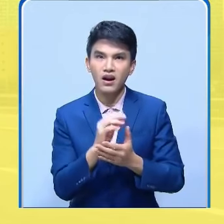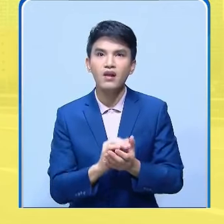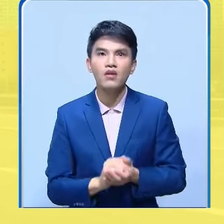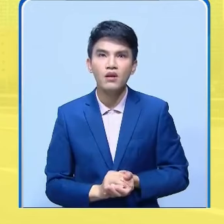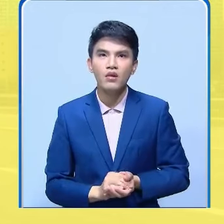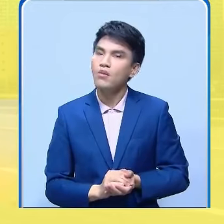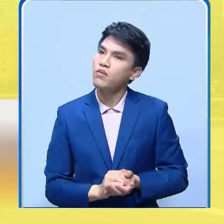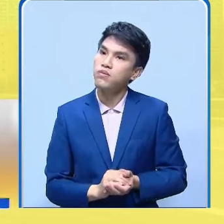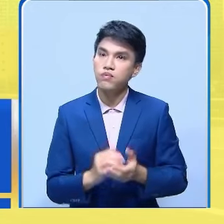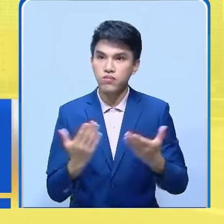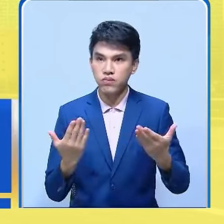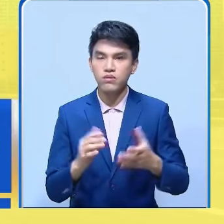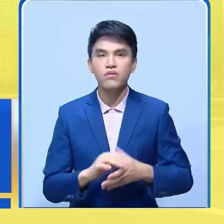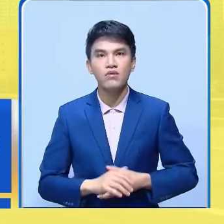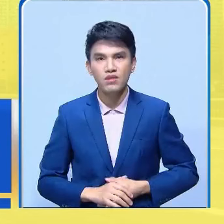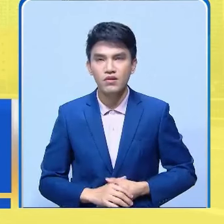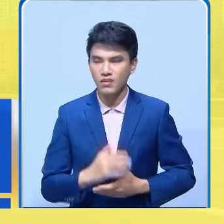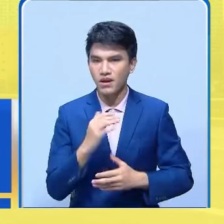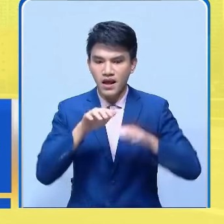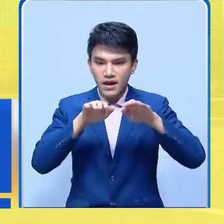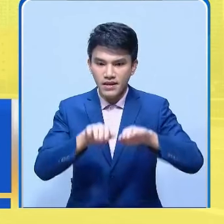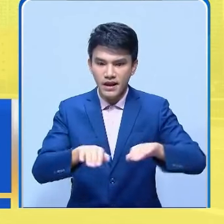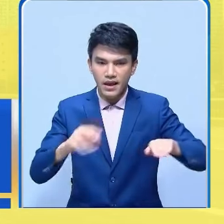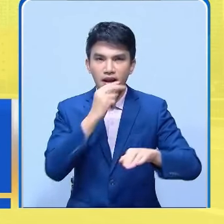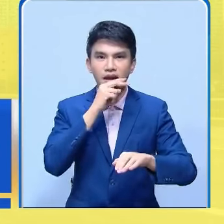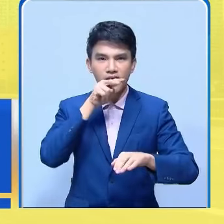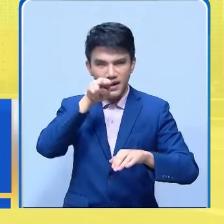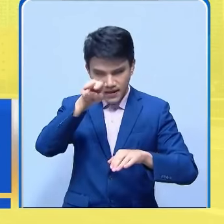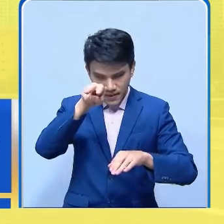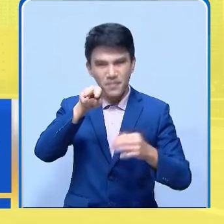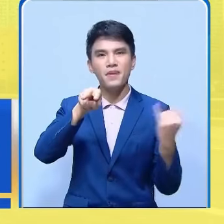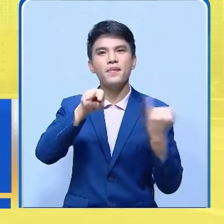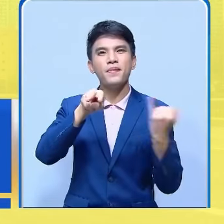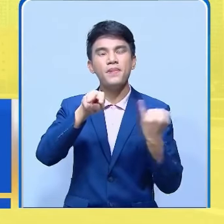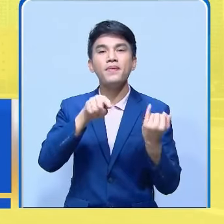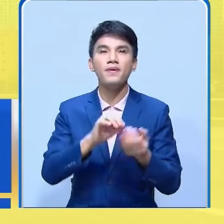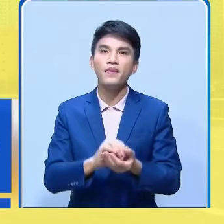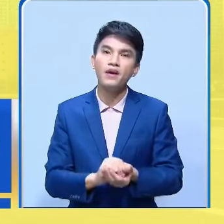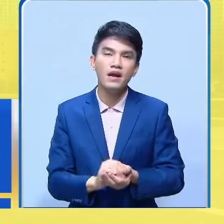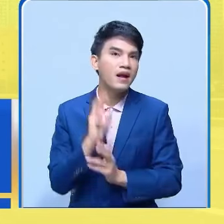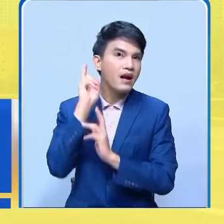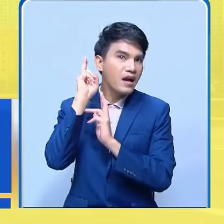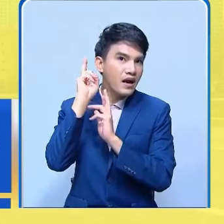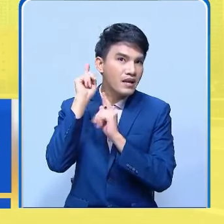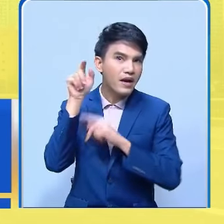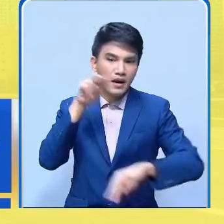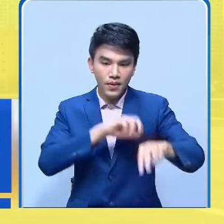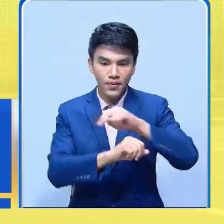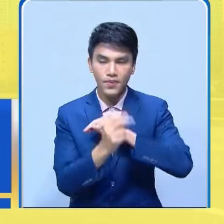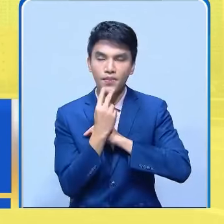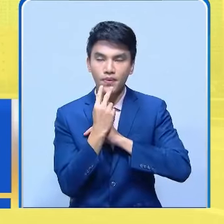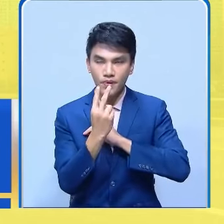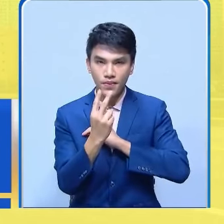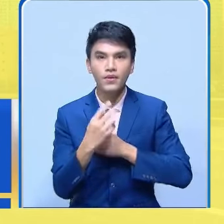องเนี่ยเขาบอกว่าโอ้โหน่าตกใจสิครับเพราะว ่ าเด็กๆก็จะเห็นภาพที่อุจจารตาว่าอย่างนั้นเถอะทีมข่าวของเราก็ลงพื้นที่ไปตรวจสอบเลยน